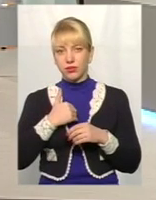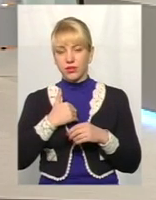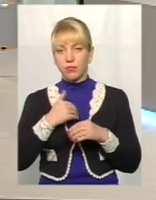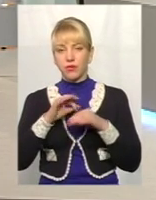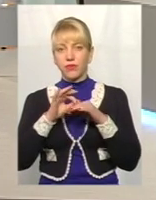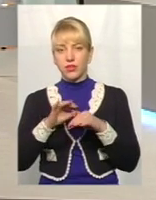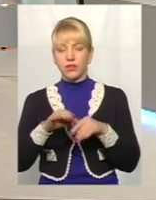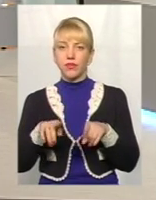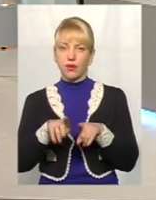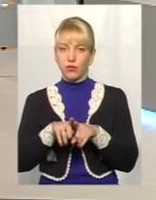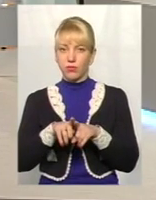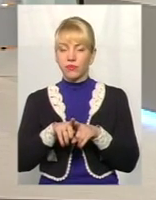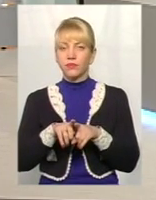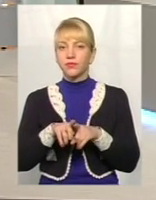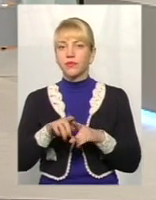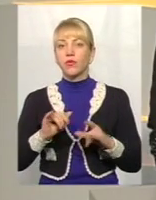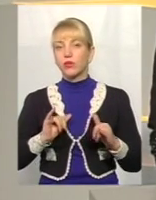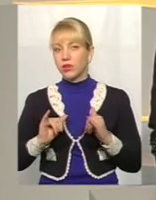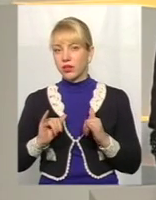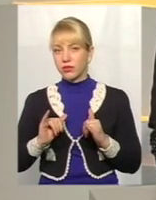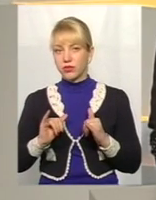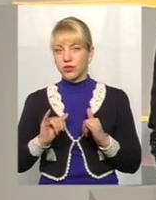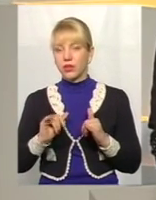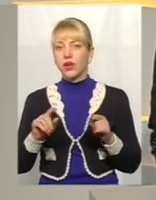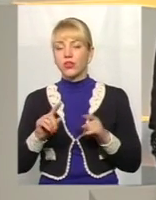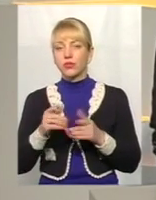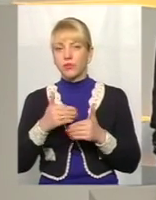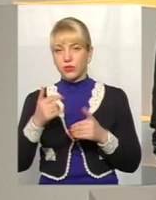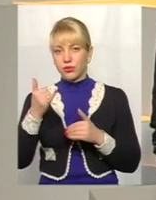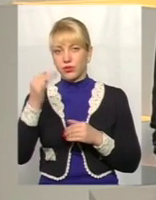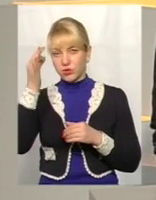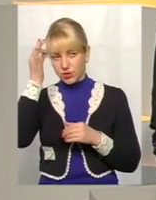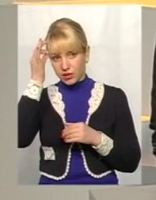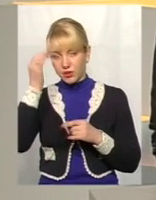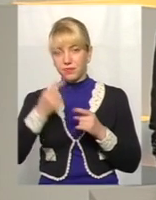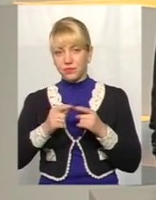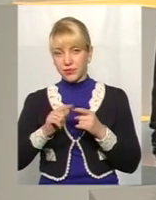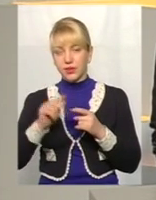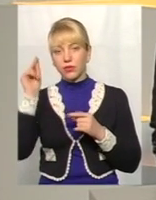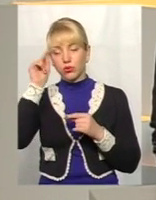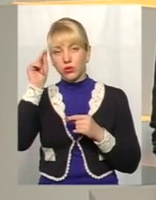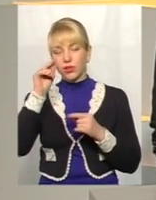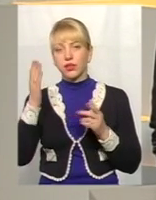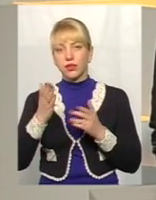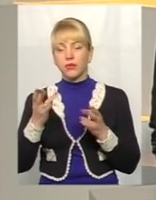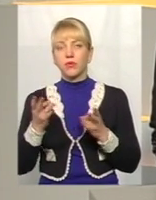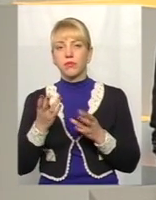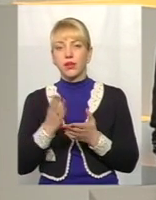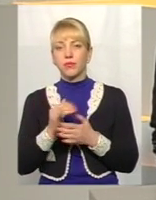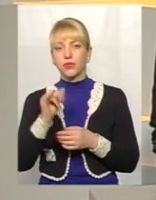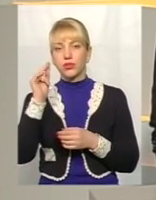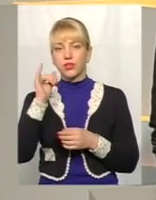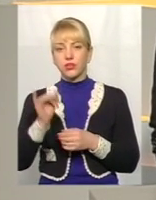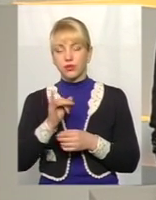в такому тоні толерантності, щоб ми сьогодні згадали саме ті уроки, які маємо з історії. Ось і